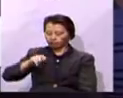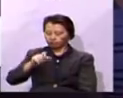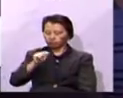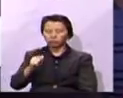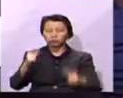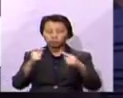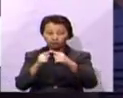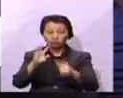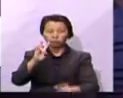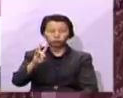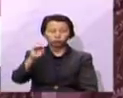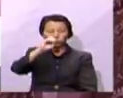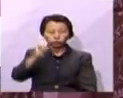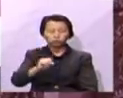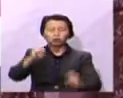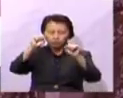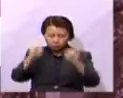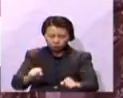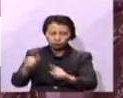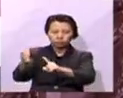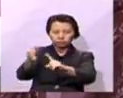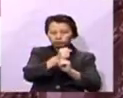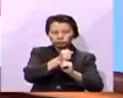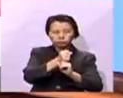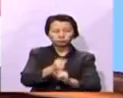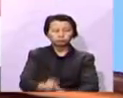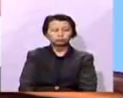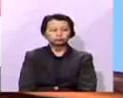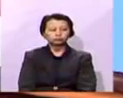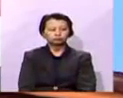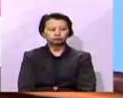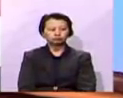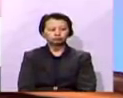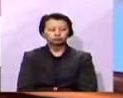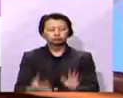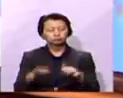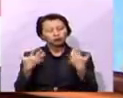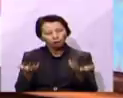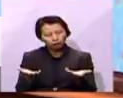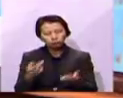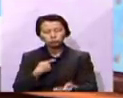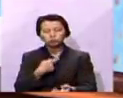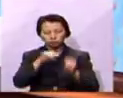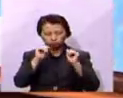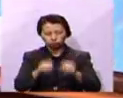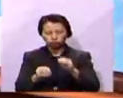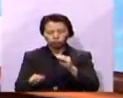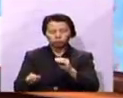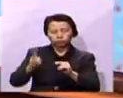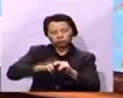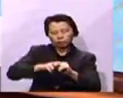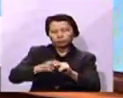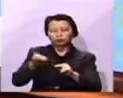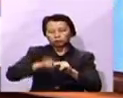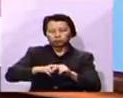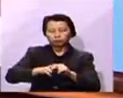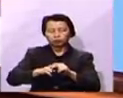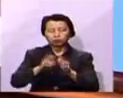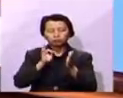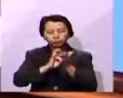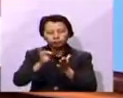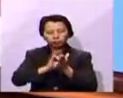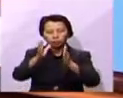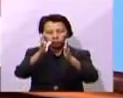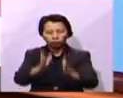kepada 7% mampu dicapai. Bagaimana kita boleh tambah bilangan